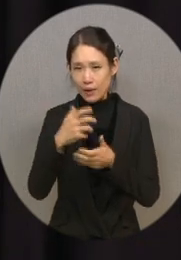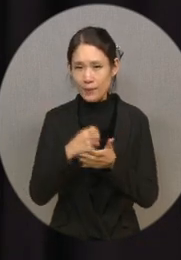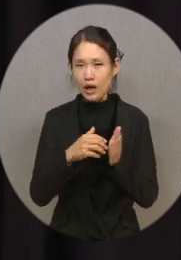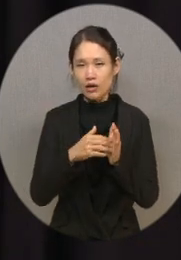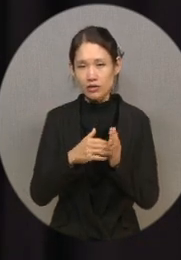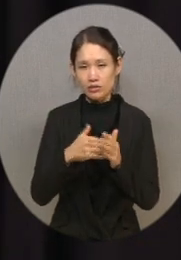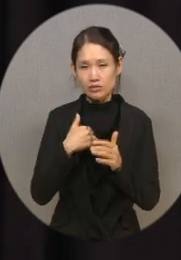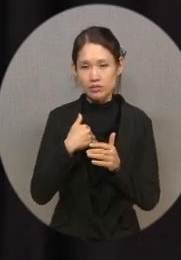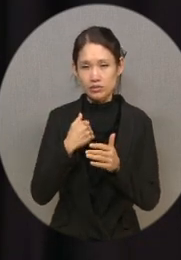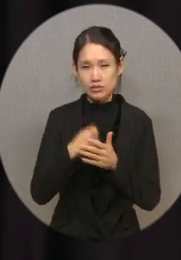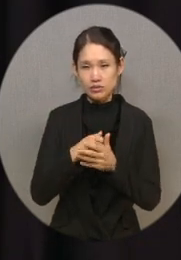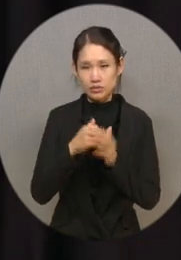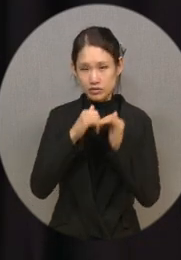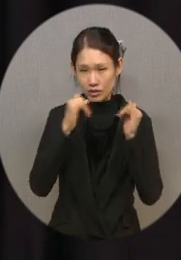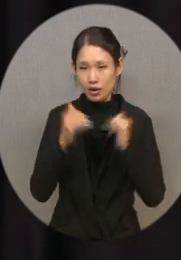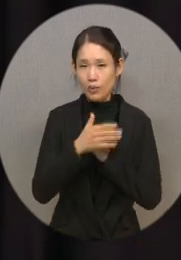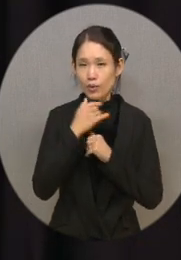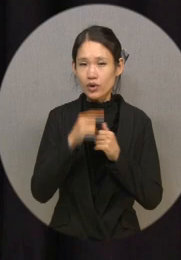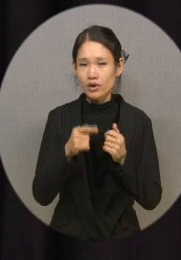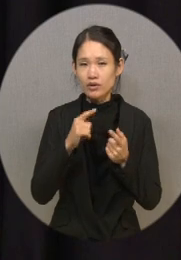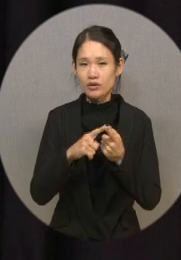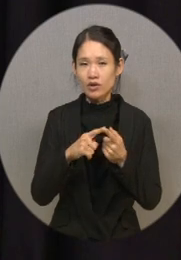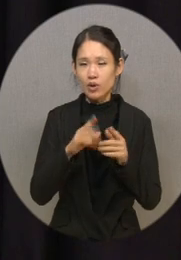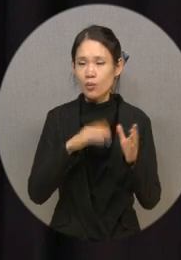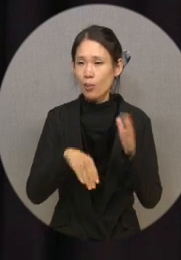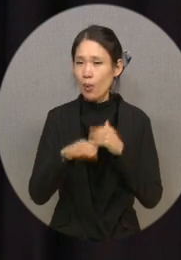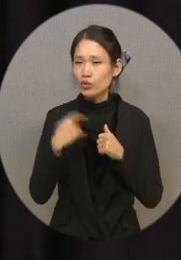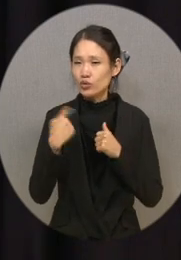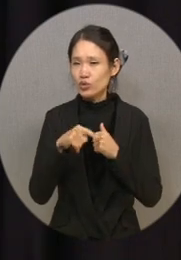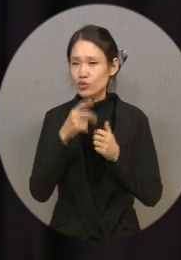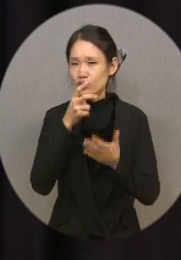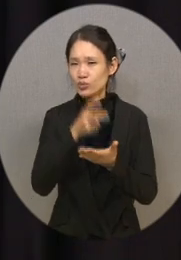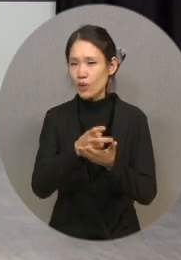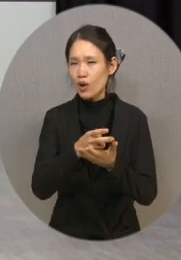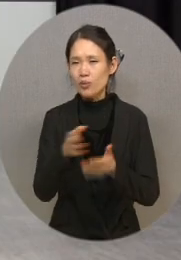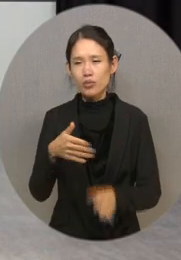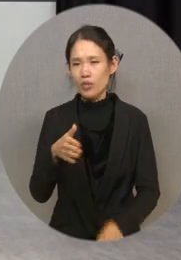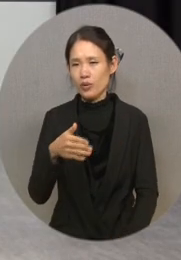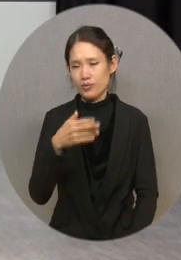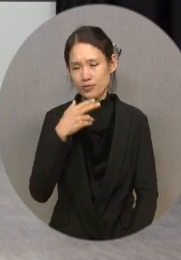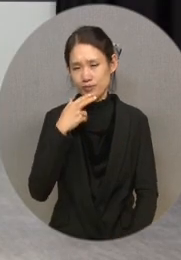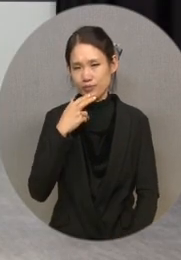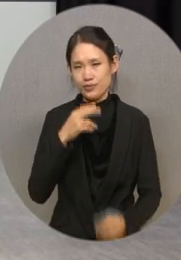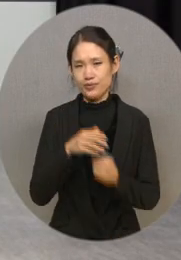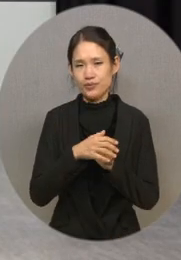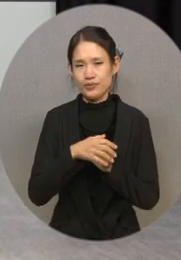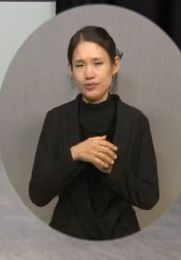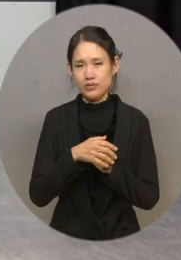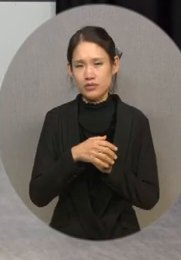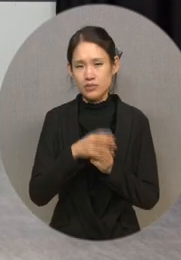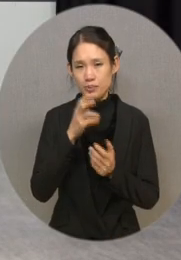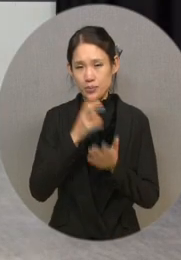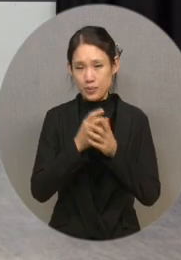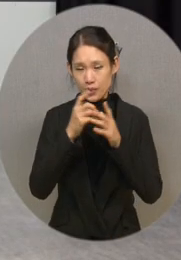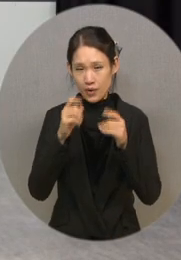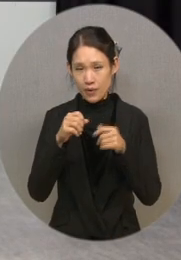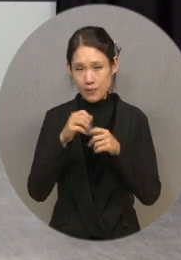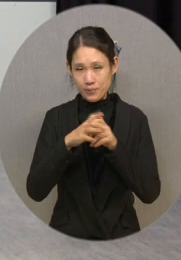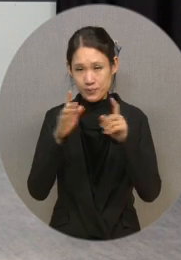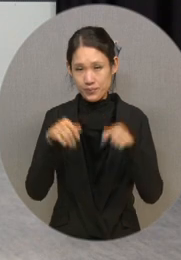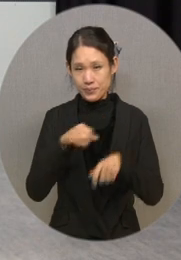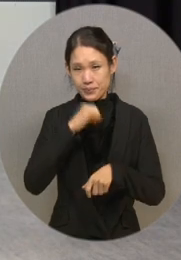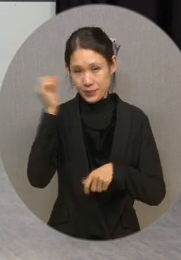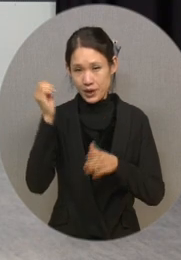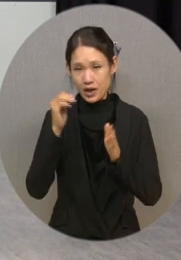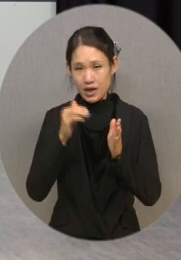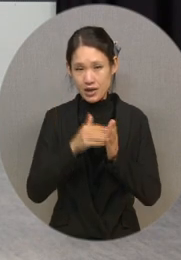해도 사회복지사들에 대한 보수 교육 규정이 없었어요. 그래가지고 보수 교육 법안을 이제 국회를